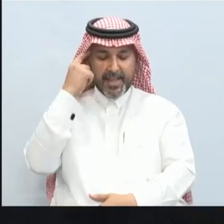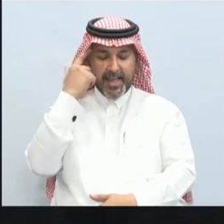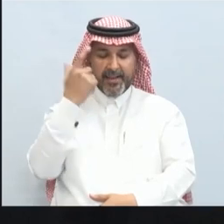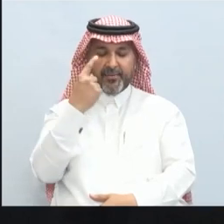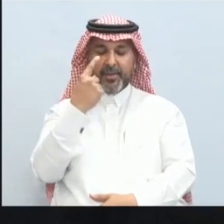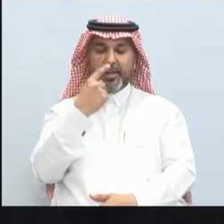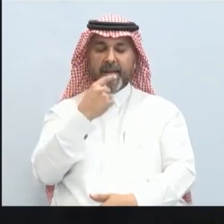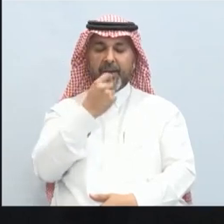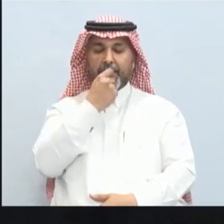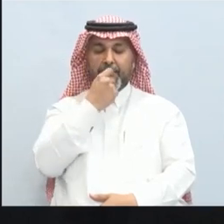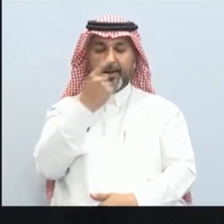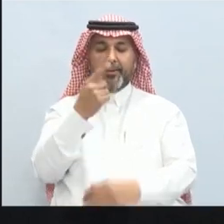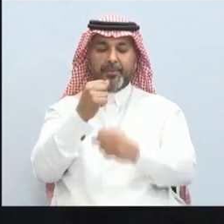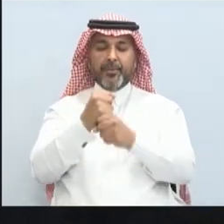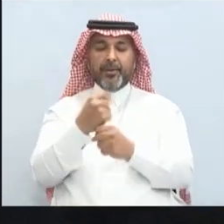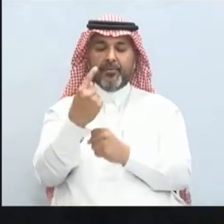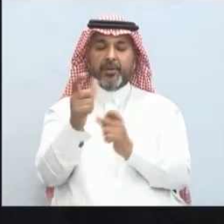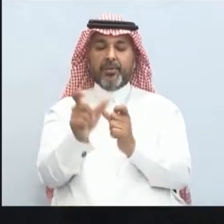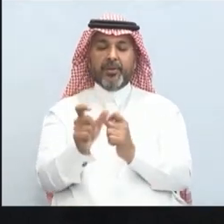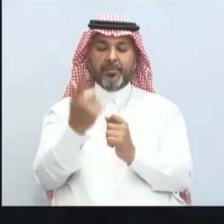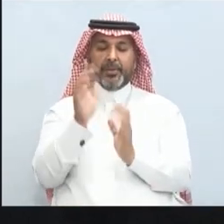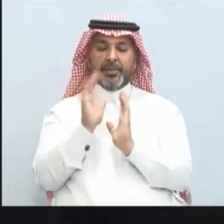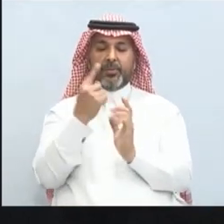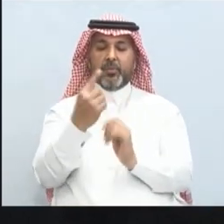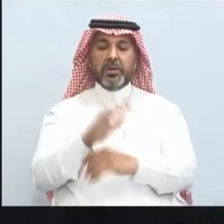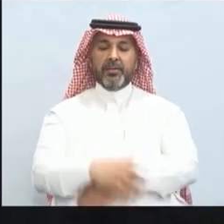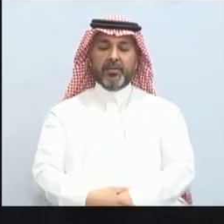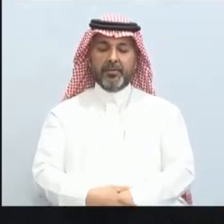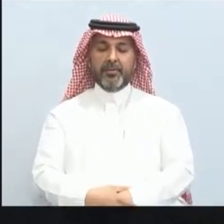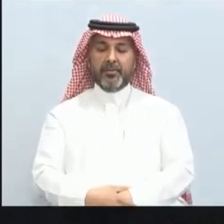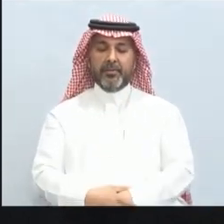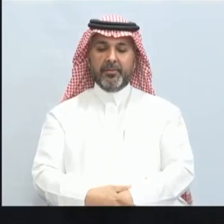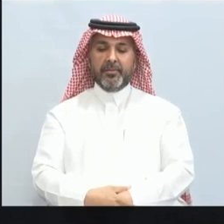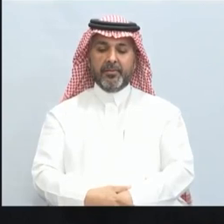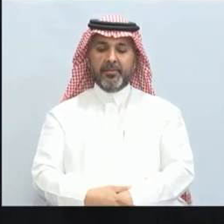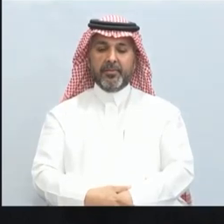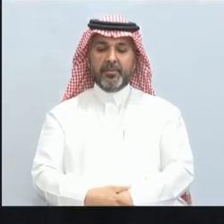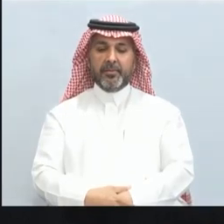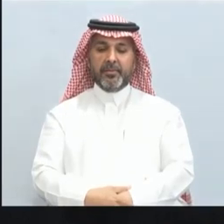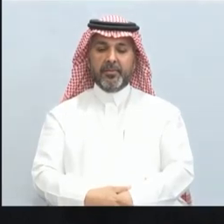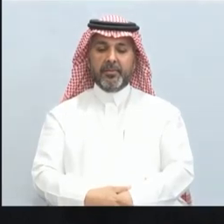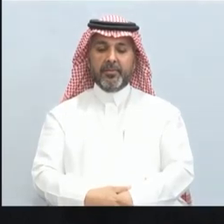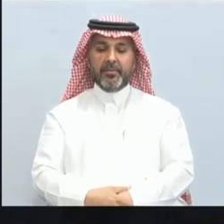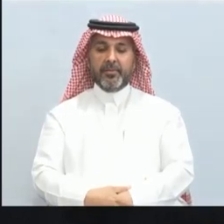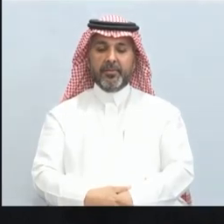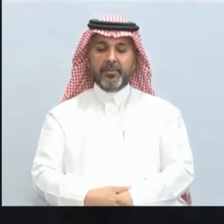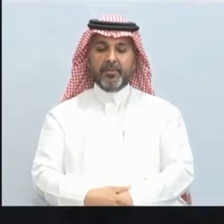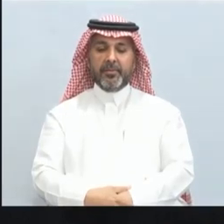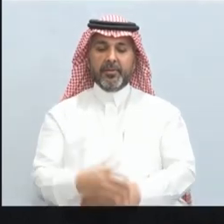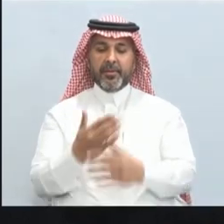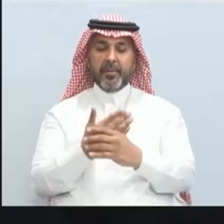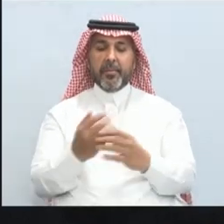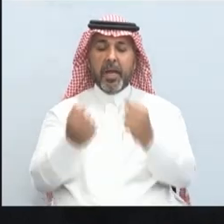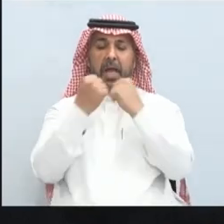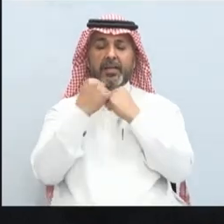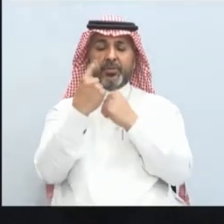وجيت اللاعبين وهم مسوين حلقه احتمال اني اقف خلف حارس المرمى ها هو احتمال هو خيار واحد من اصل كم من